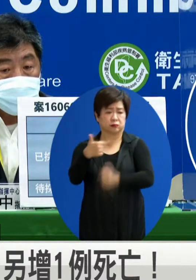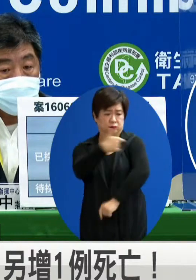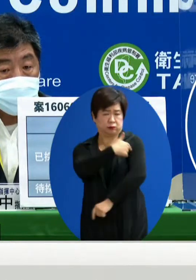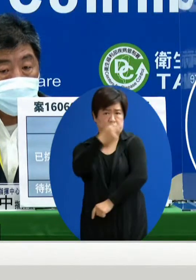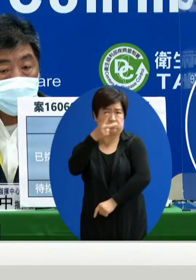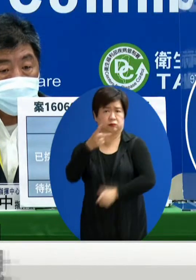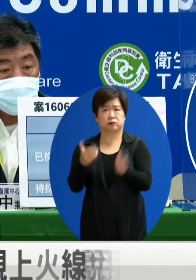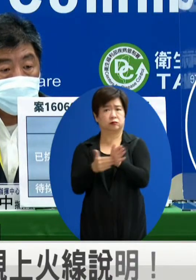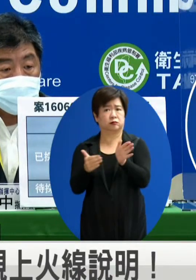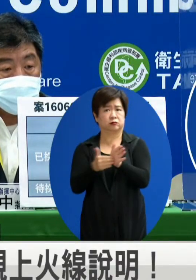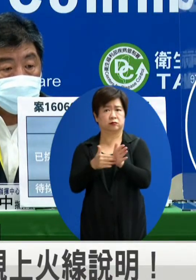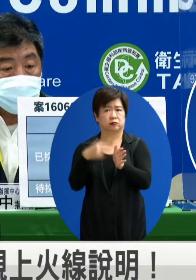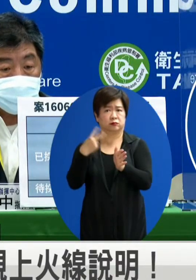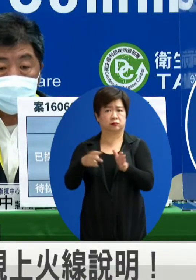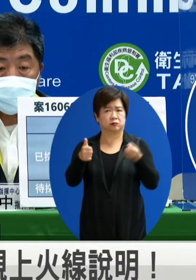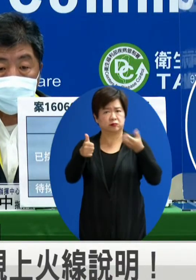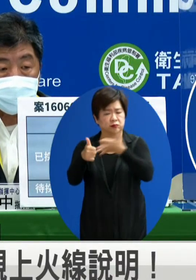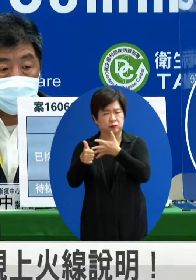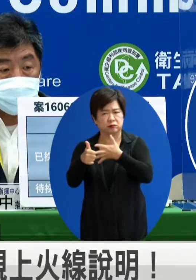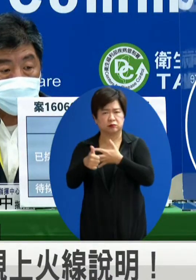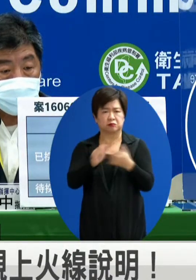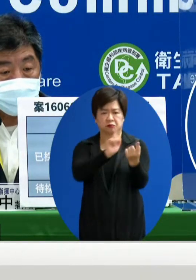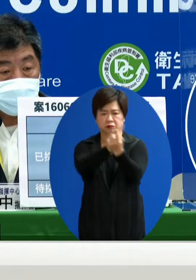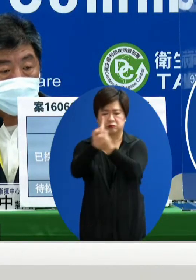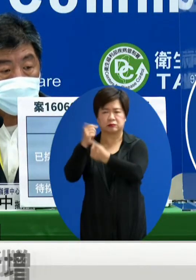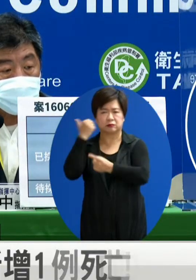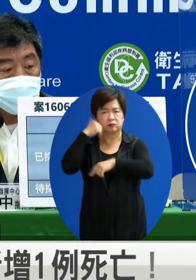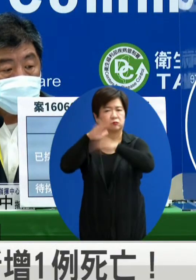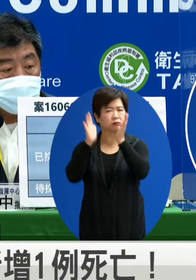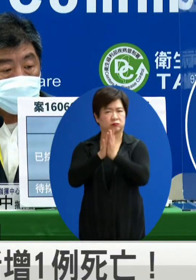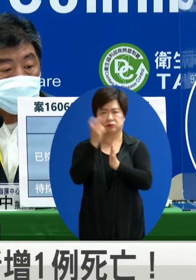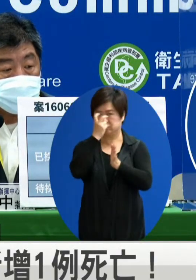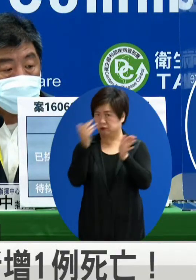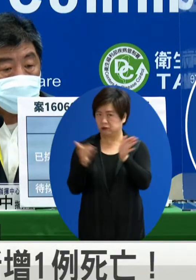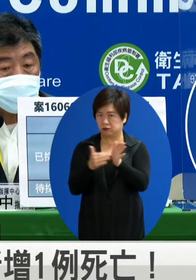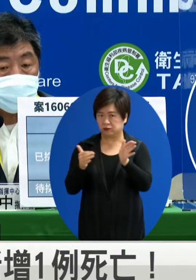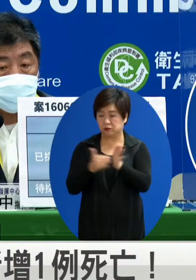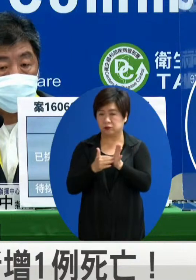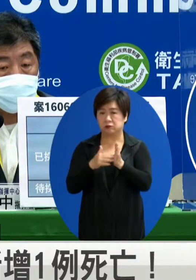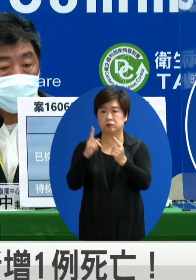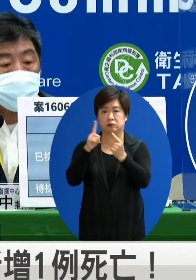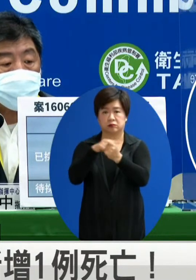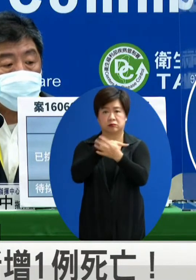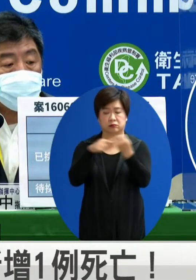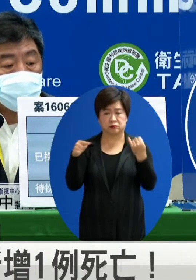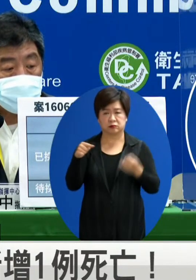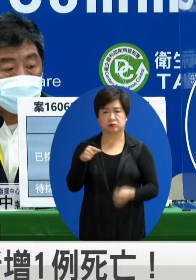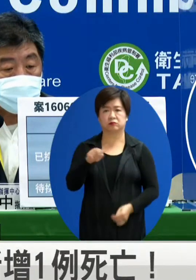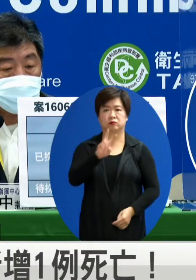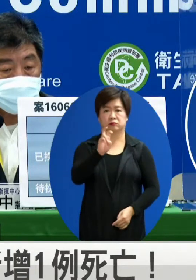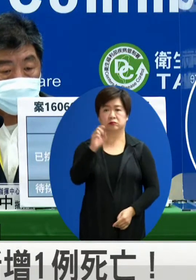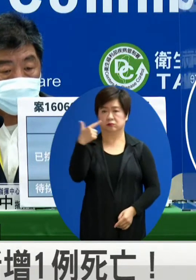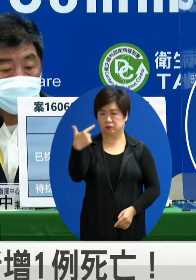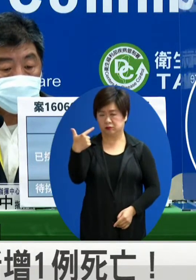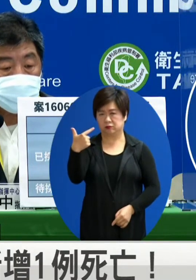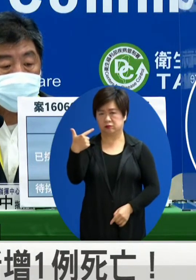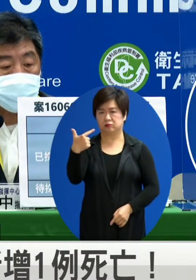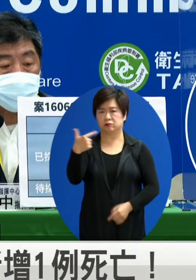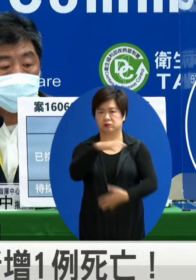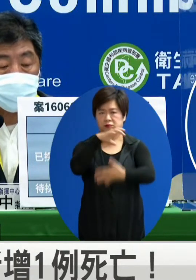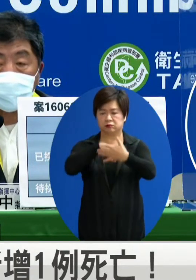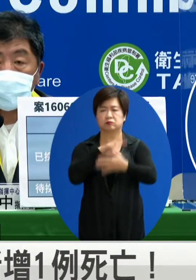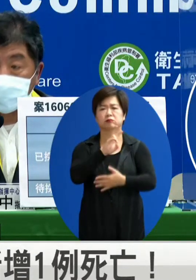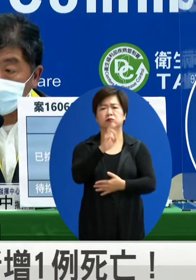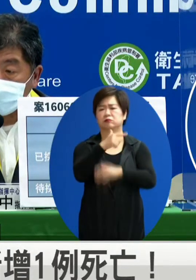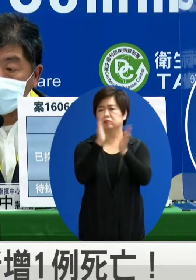那所有框列的哈需要检验的都检验完毕哈，总共哈我们框列了26人，那已经采检